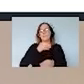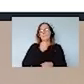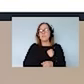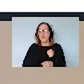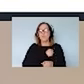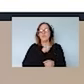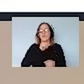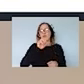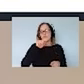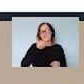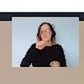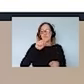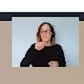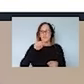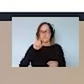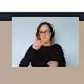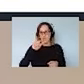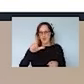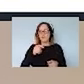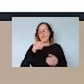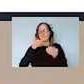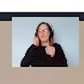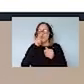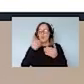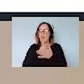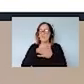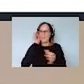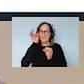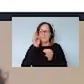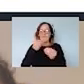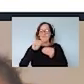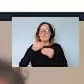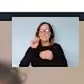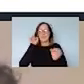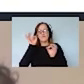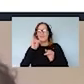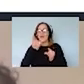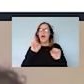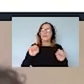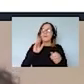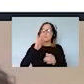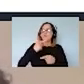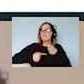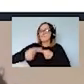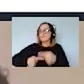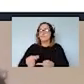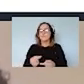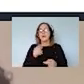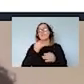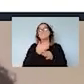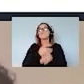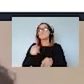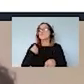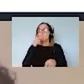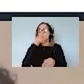Tam każdego dnia pojawiają się nowe informacje, jest coraz więcej informacji, jak ta akcja będzie przebiegała. Oczywiście, tak jak powiedziałam, do